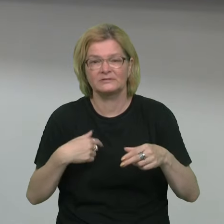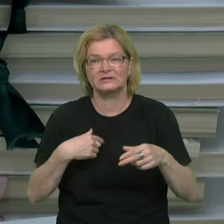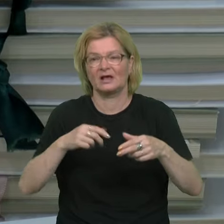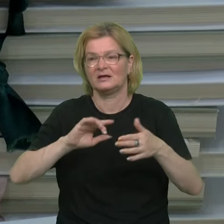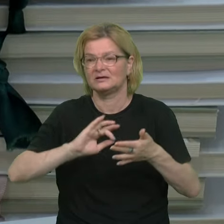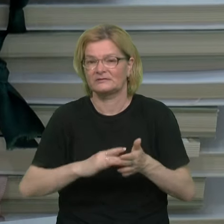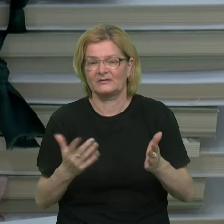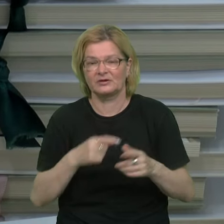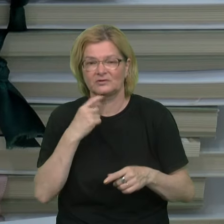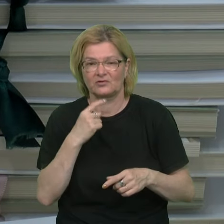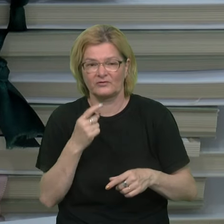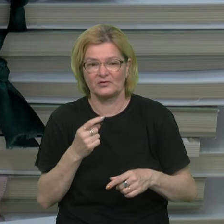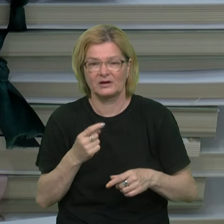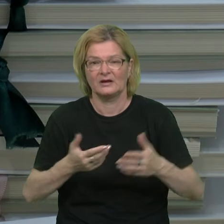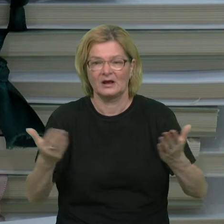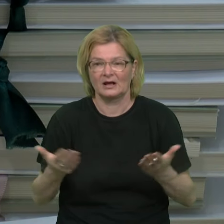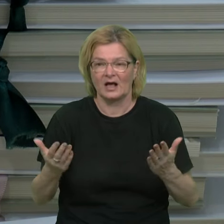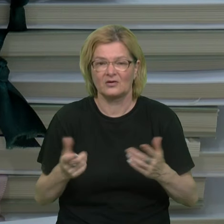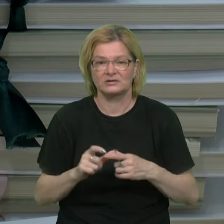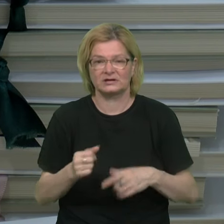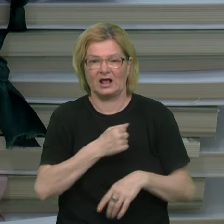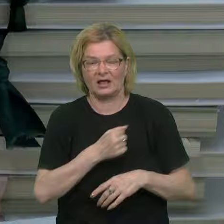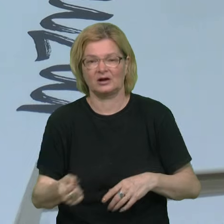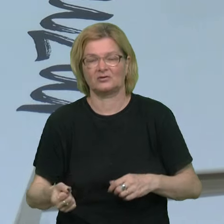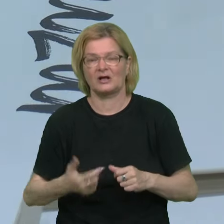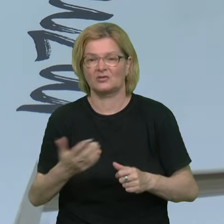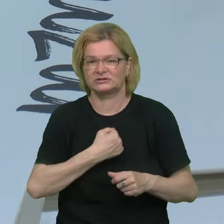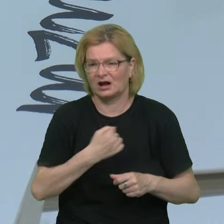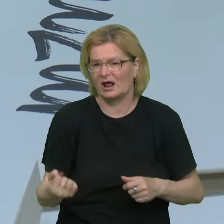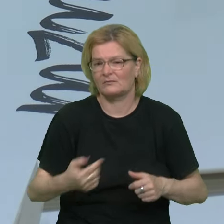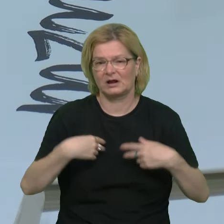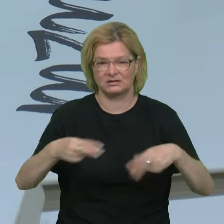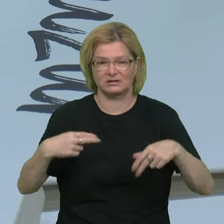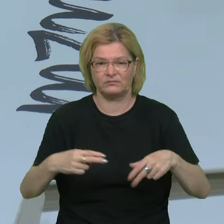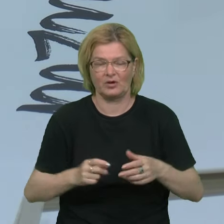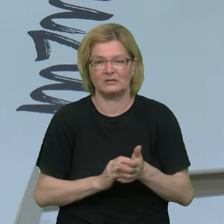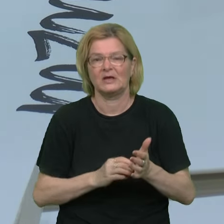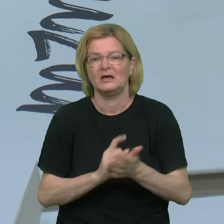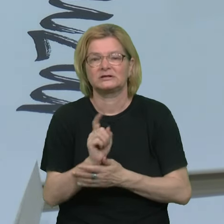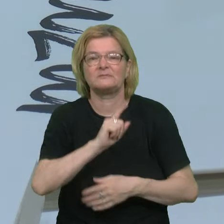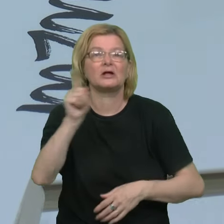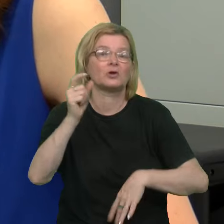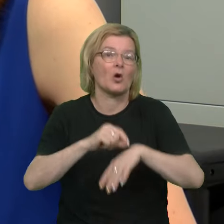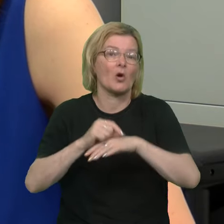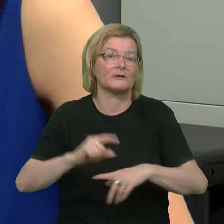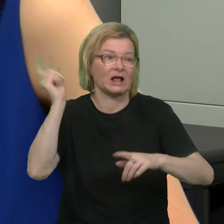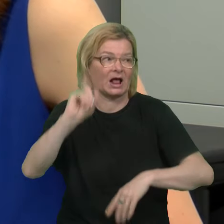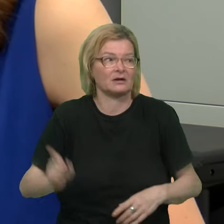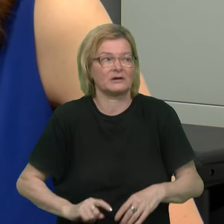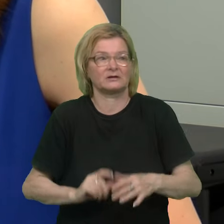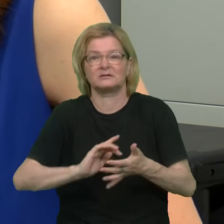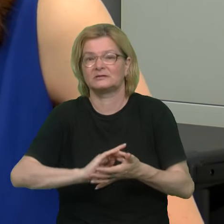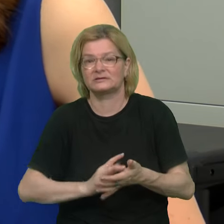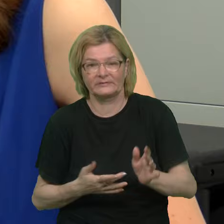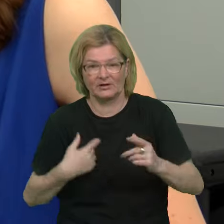se bojim zapravo svega, meni je najgore kad mi kažu kako si heroj, kako si hrabro, ja se bojim ono od zmije do komarca,